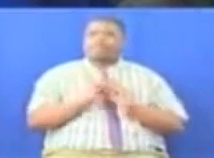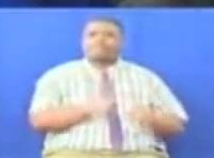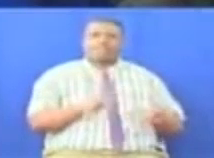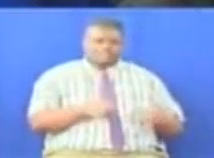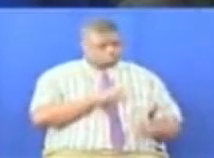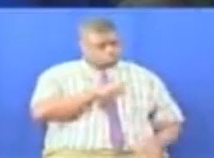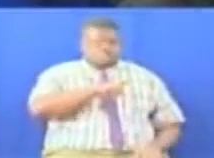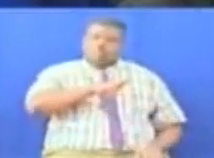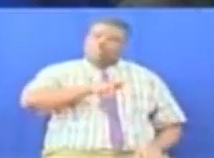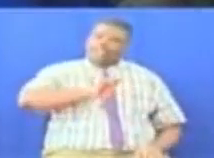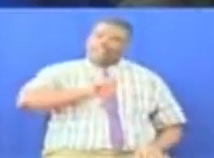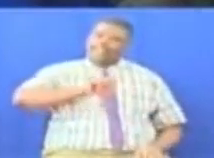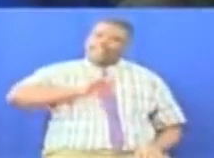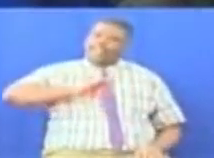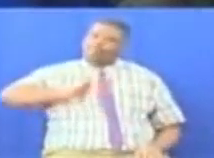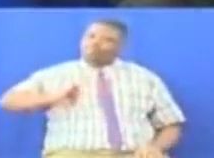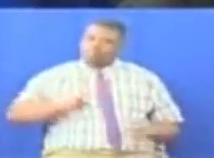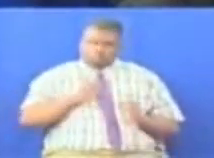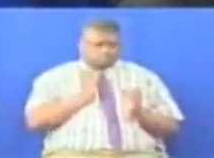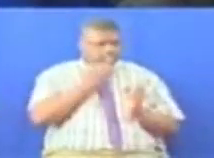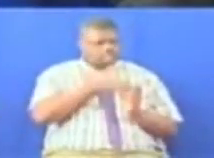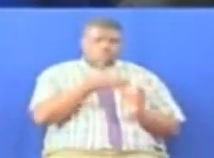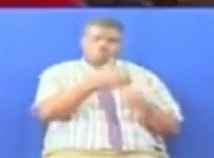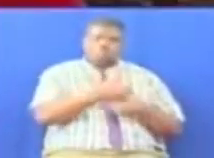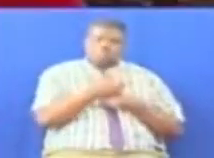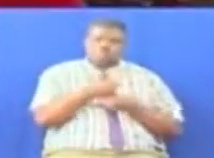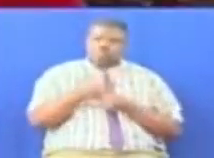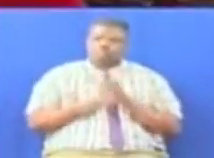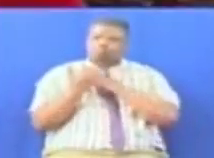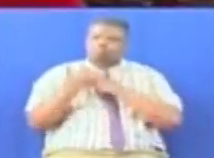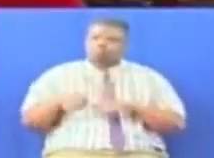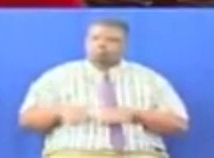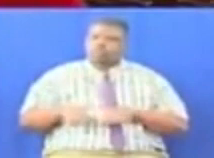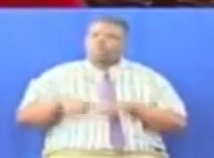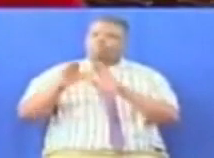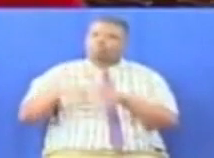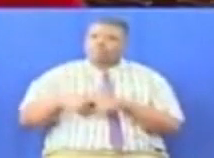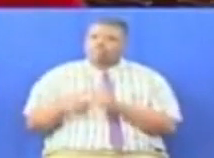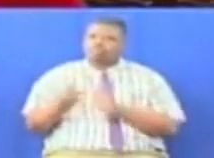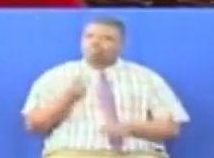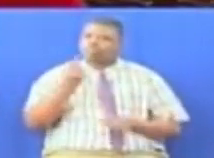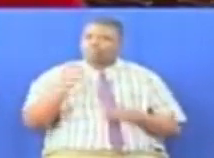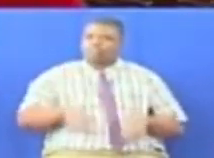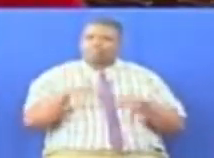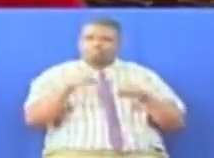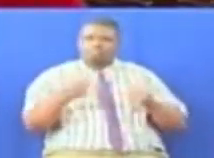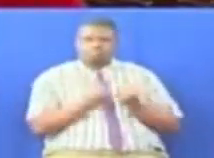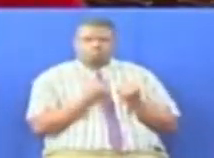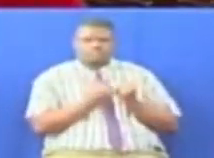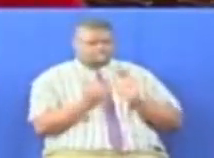na serikali kwa mtazamo wetu yana nia ya kupoka madaraka majukumu ya bunge kuwa chombo pekee kwa mujibu wa katiba chenye mamlaka ya kutunga sheria ya